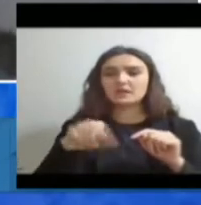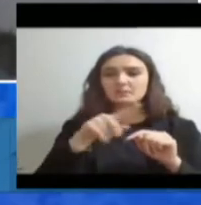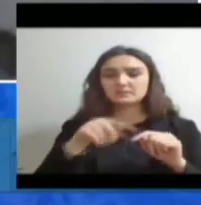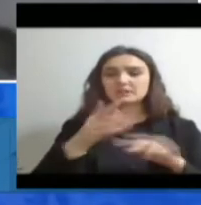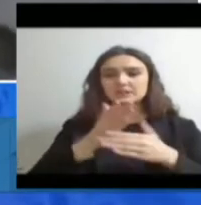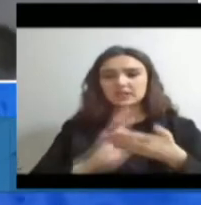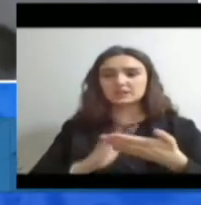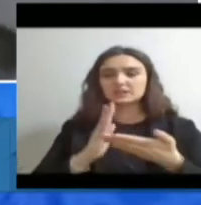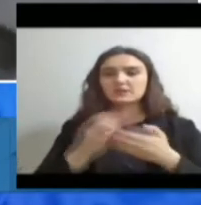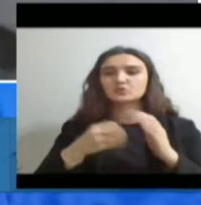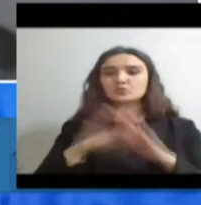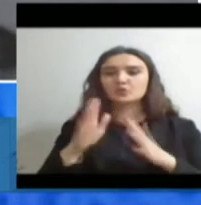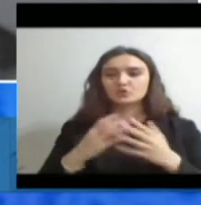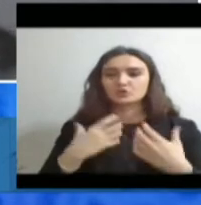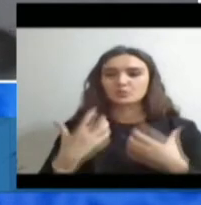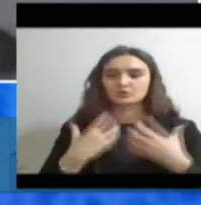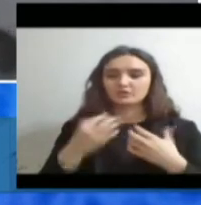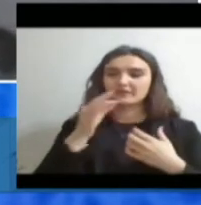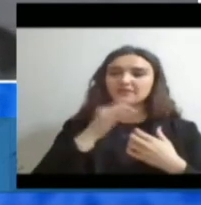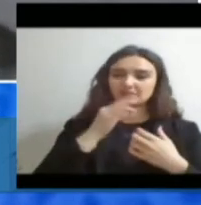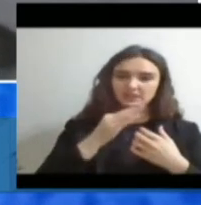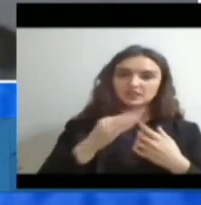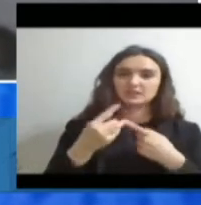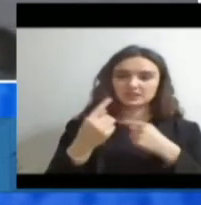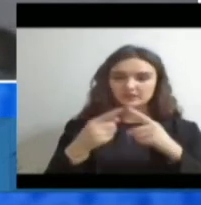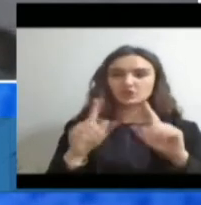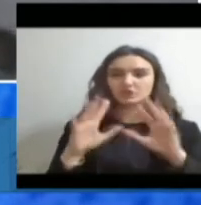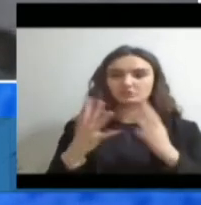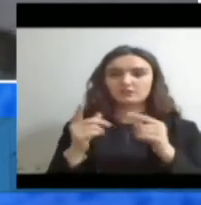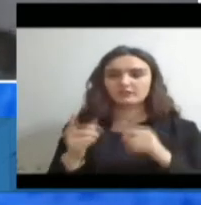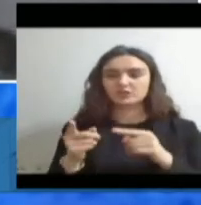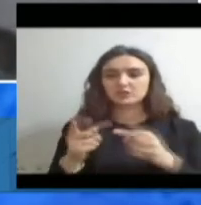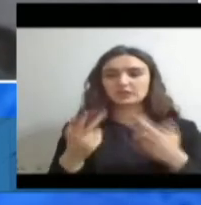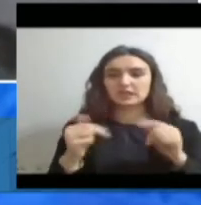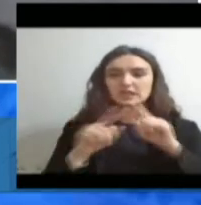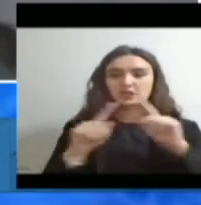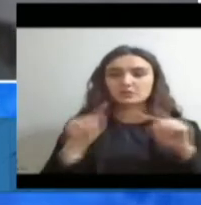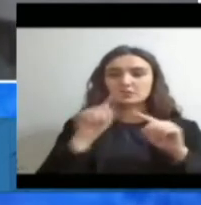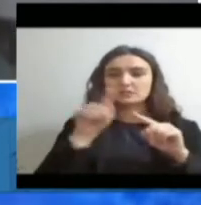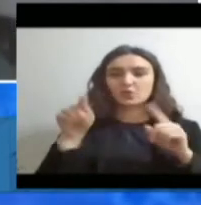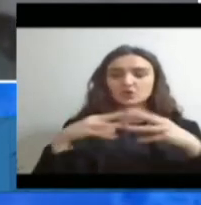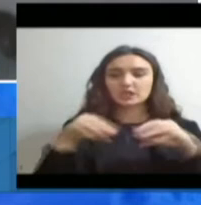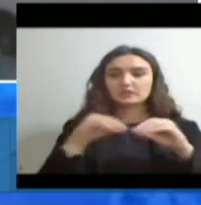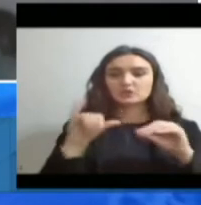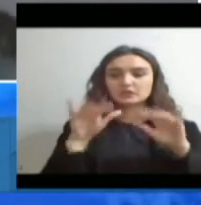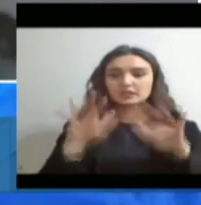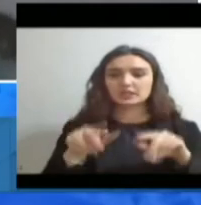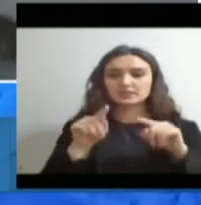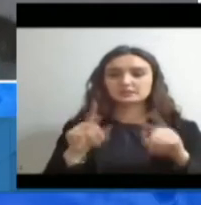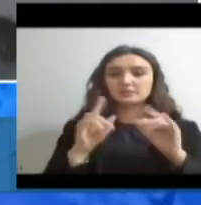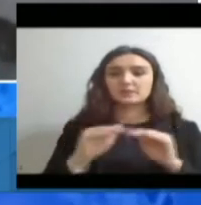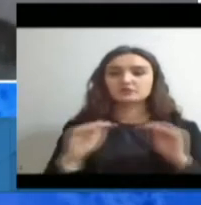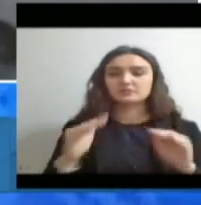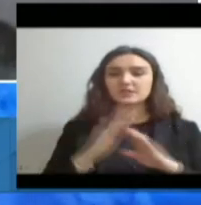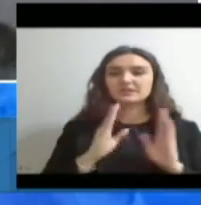უფრო მაღალი შფოთვა, ვიდრე ექნებოდა სხვა შემთხვევაში. განსაკუთრებით იმ ოჯახებში, სადაც ბავშვებს აქვს